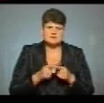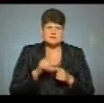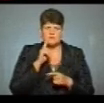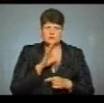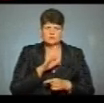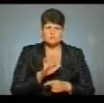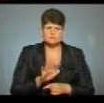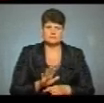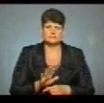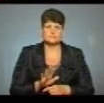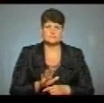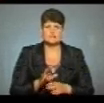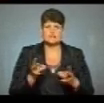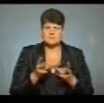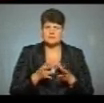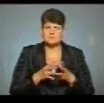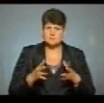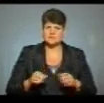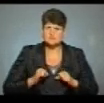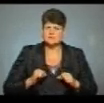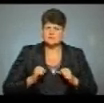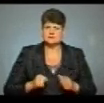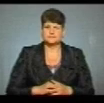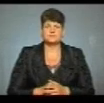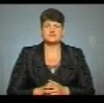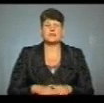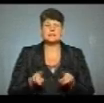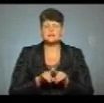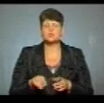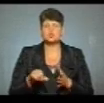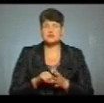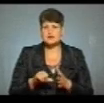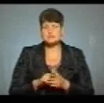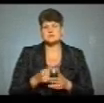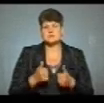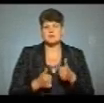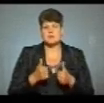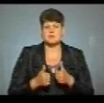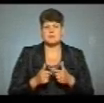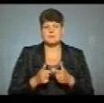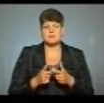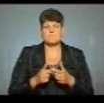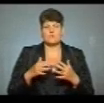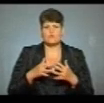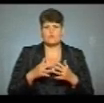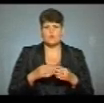як по резині. Треба більше прикладати зусиль. Також учасники змагалися у бойовому